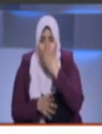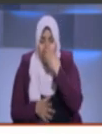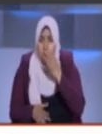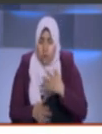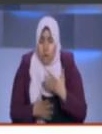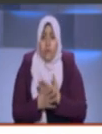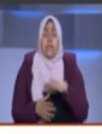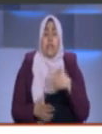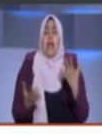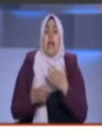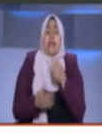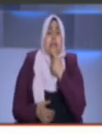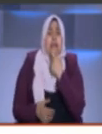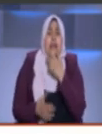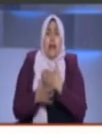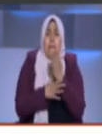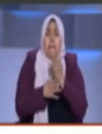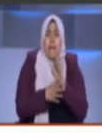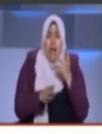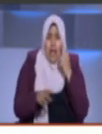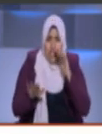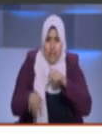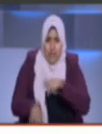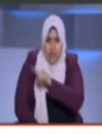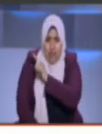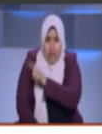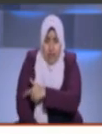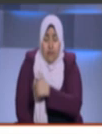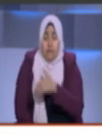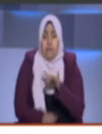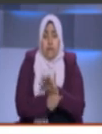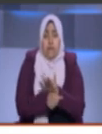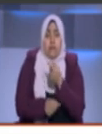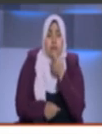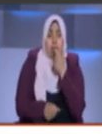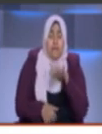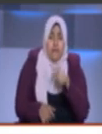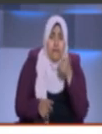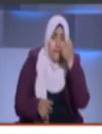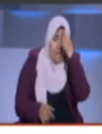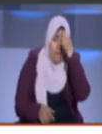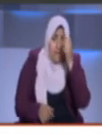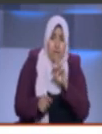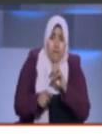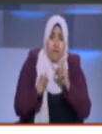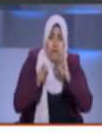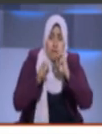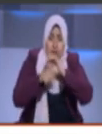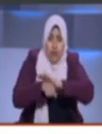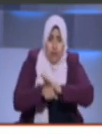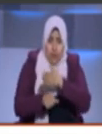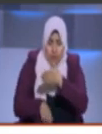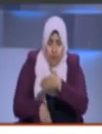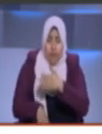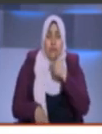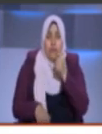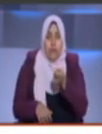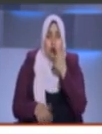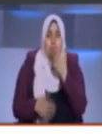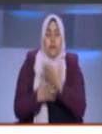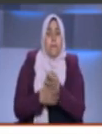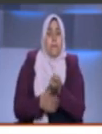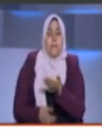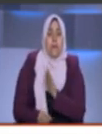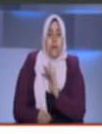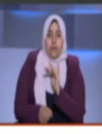اي اجانب موجودين على الاراضي الالمانيه هيتلقوا علاج لو اصيبوا بفيروس كورونا، القرار ده كان امبارح بالليل، نعم، هيتلقوا العلاج بالمجان هنا